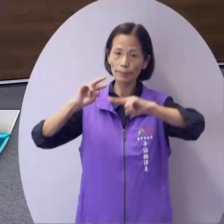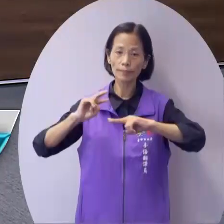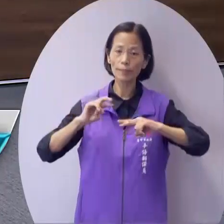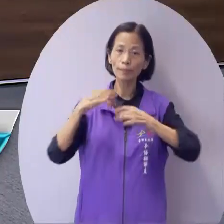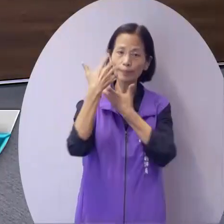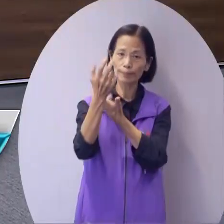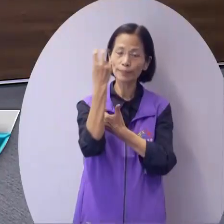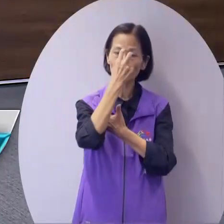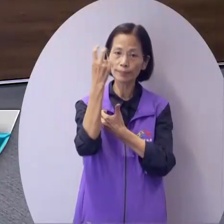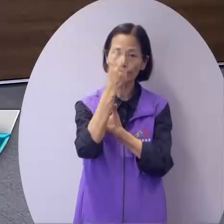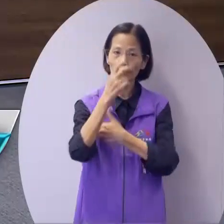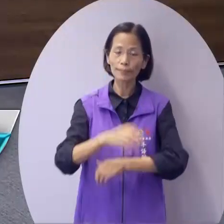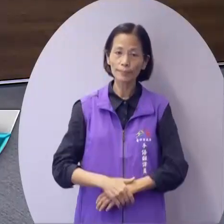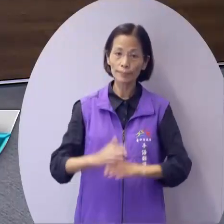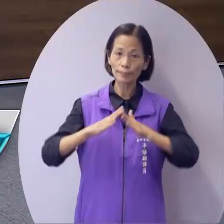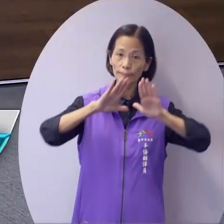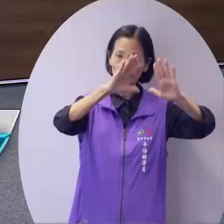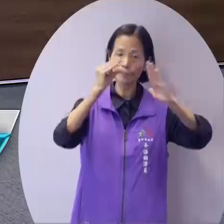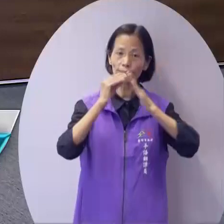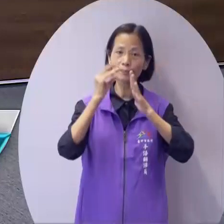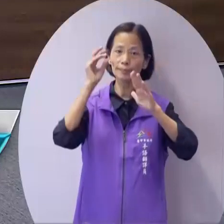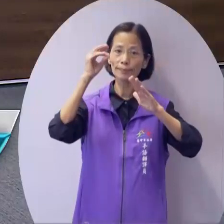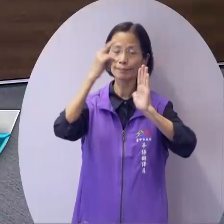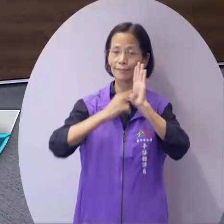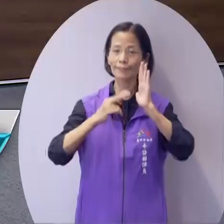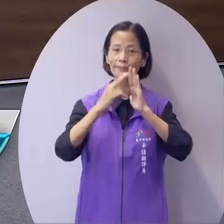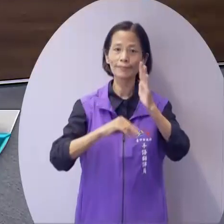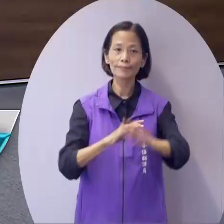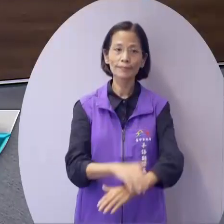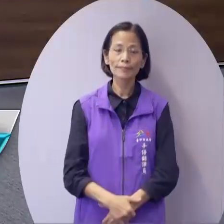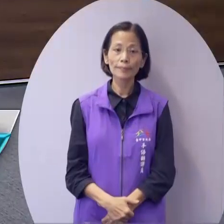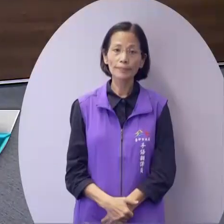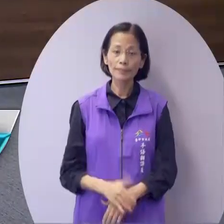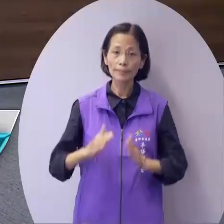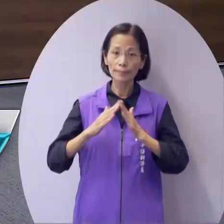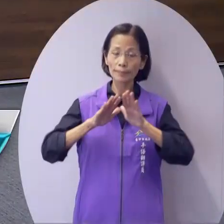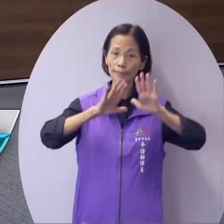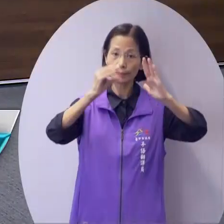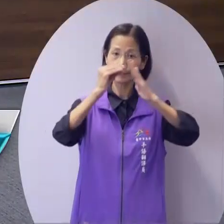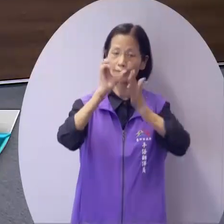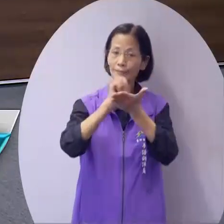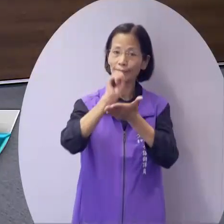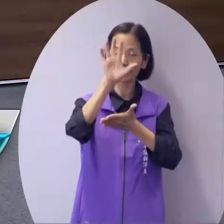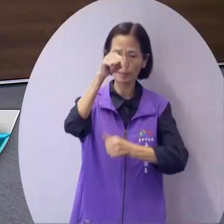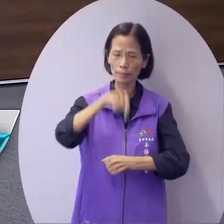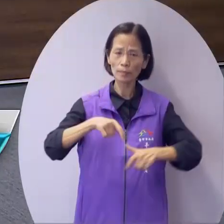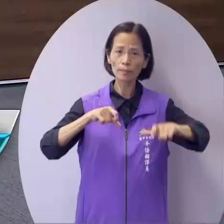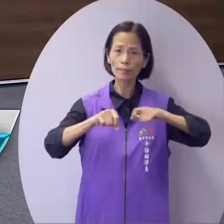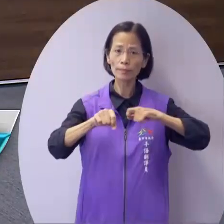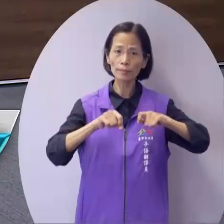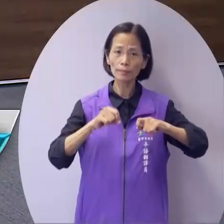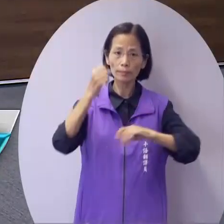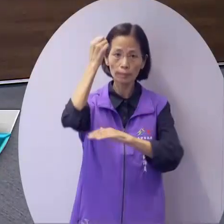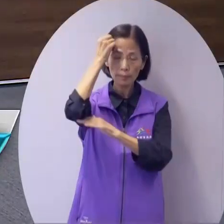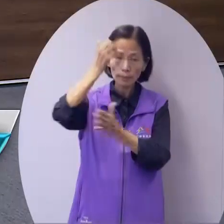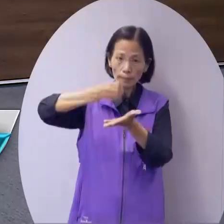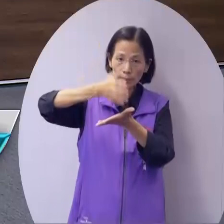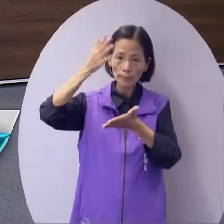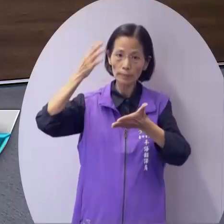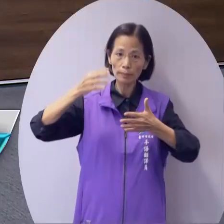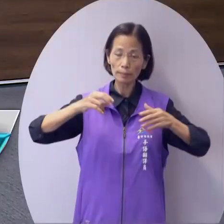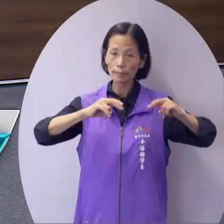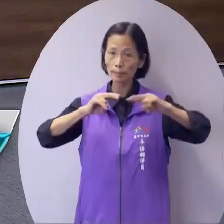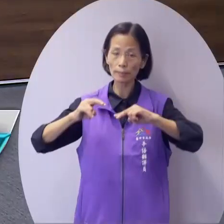请审议，请都发局说明。 好，都发局报告。这个案子是住宅工程发展